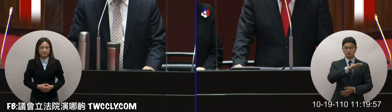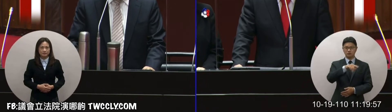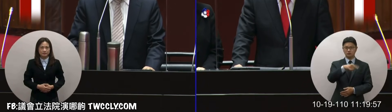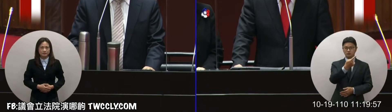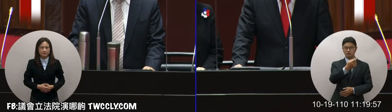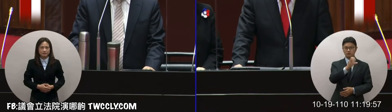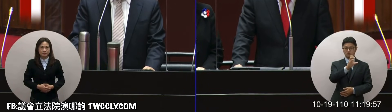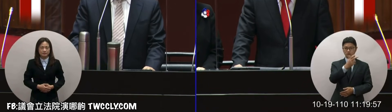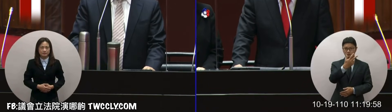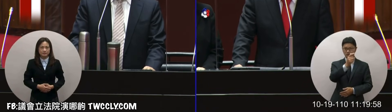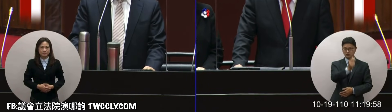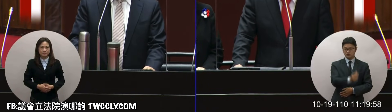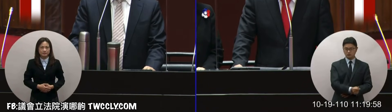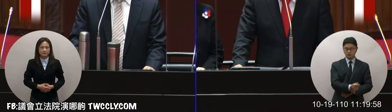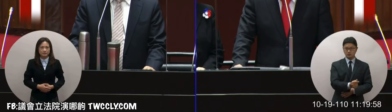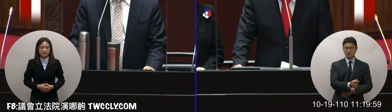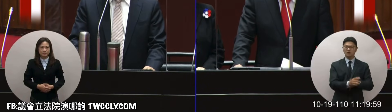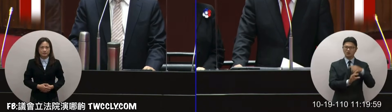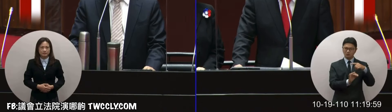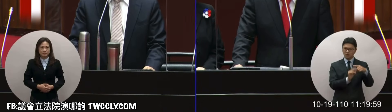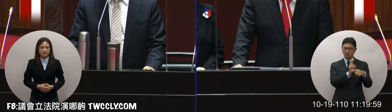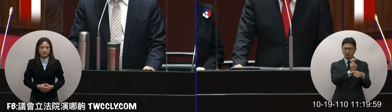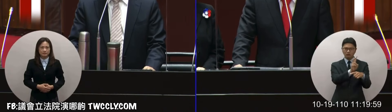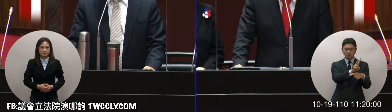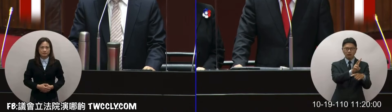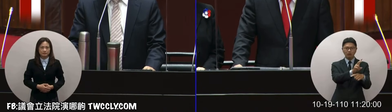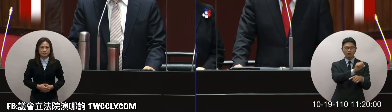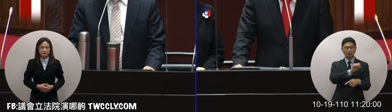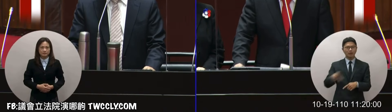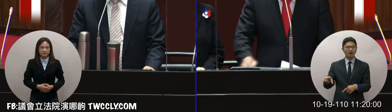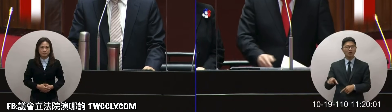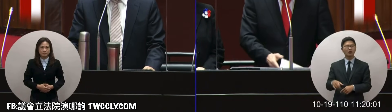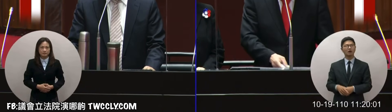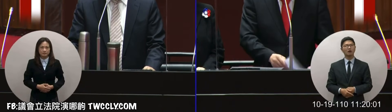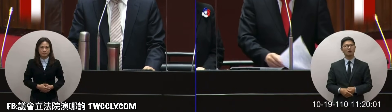5197亿，高达22%，